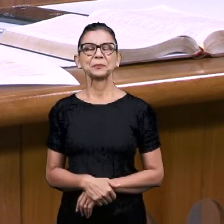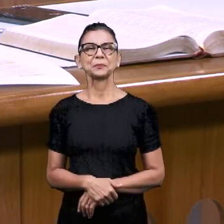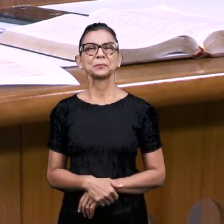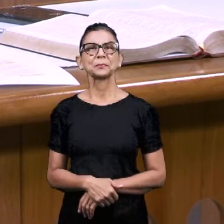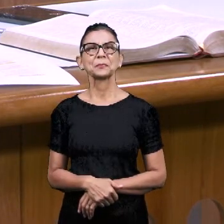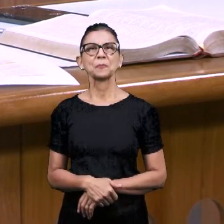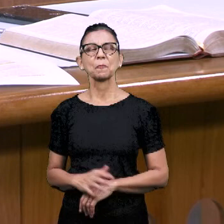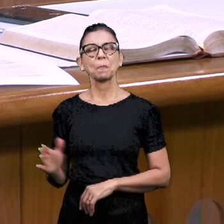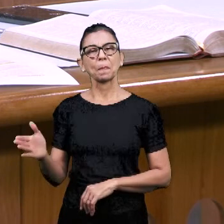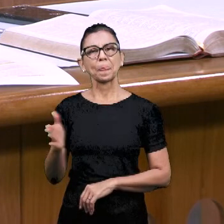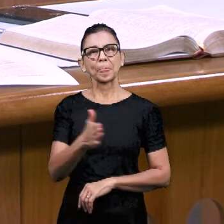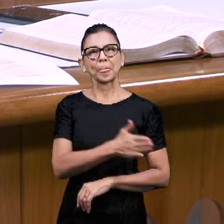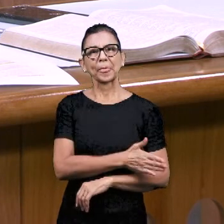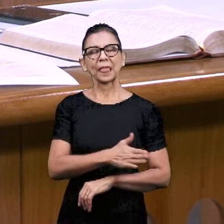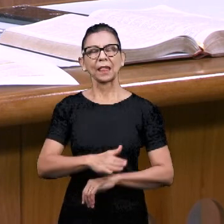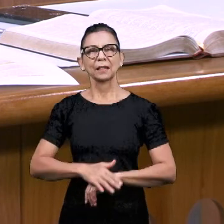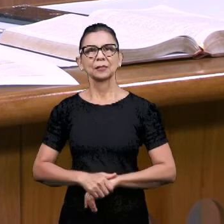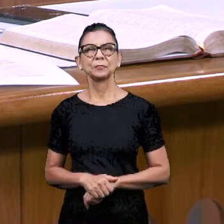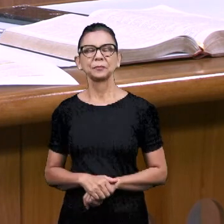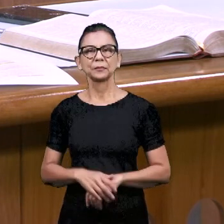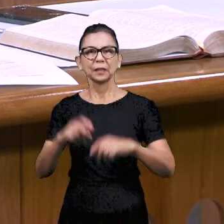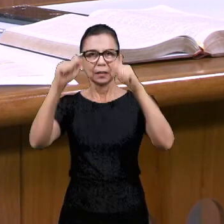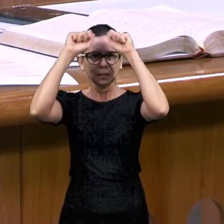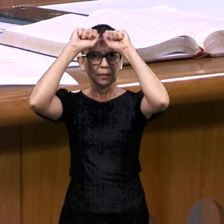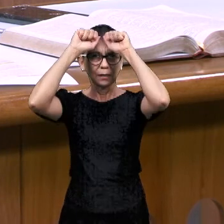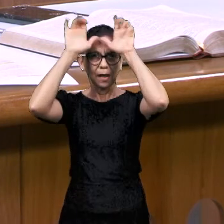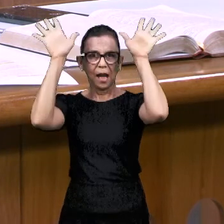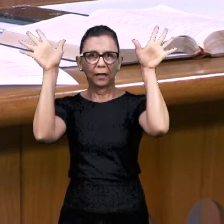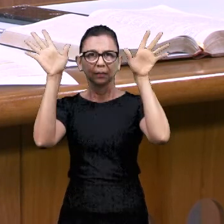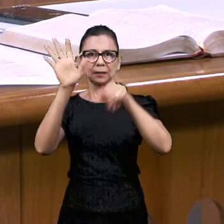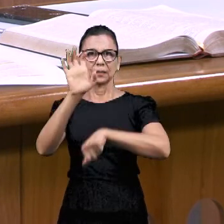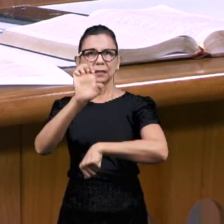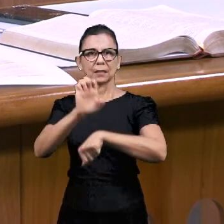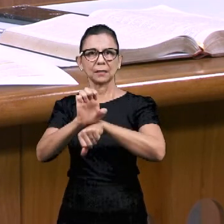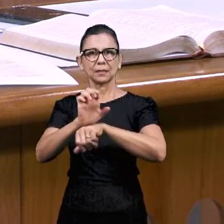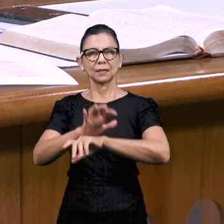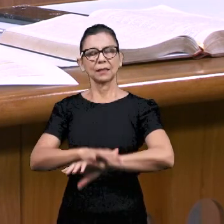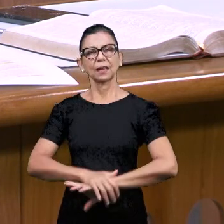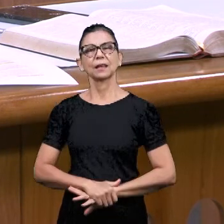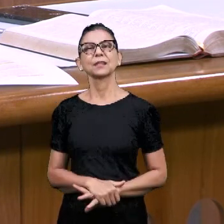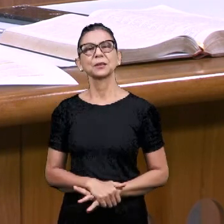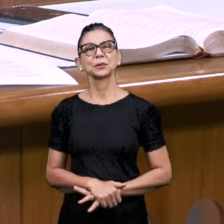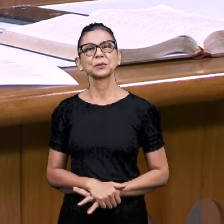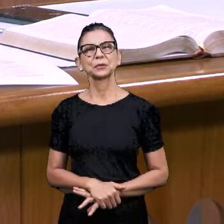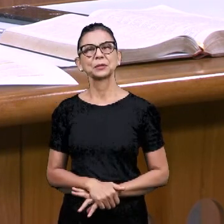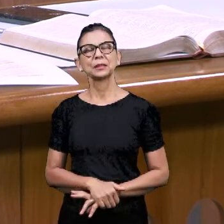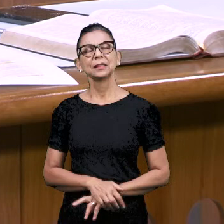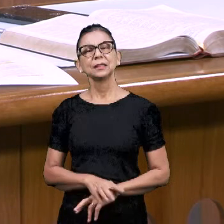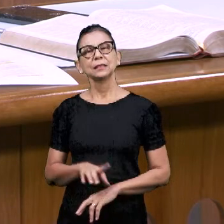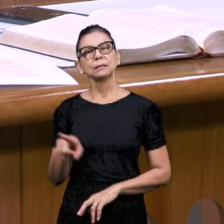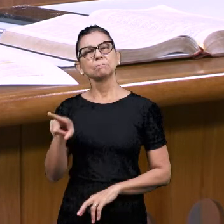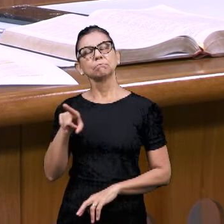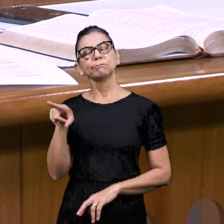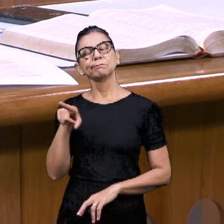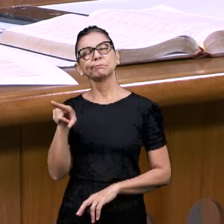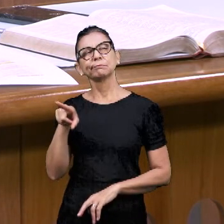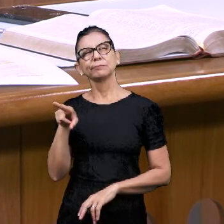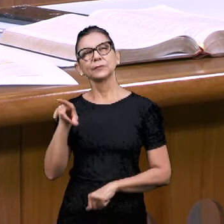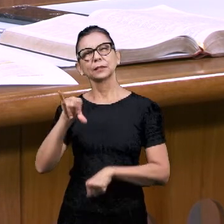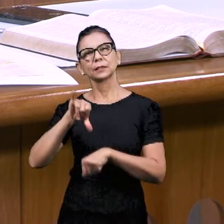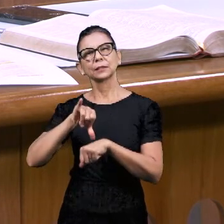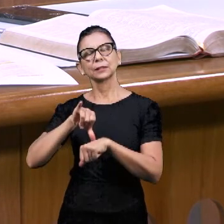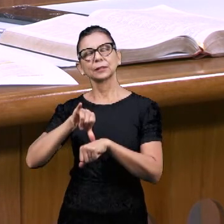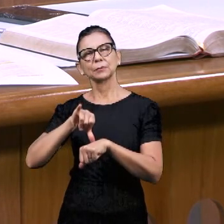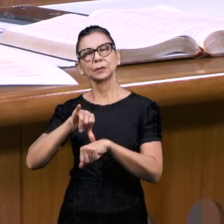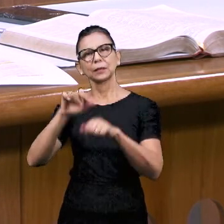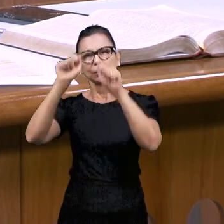passons à l'état de Acre, ou dans l'église de Morada do Sol, Rio Branco, la capitale de l'état